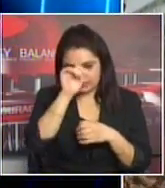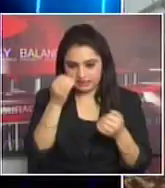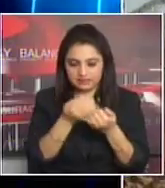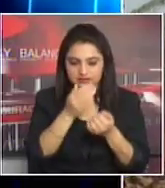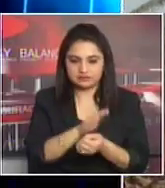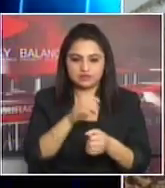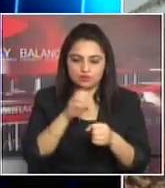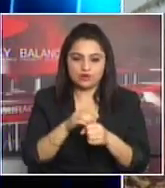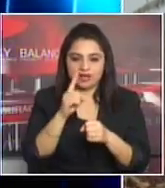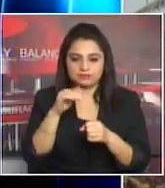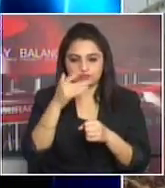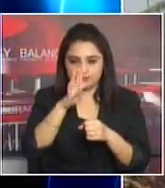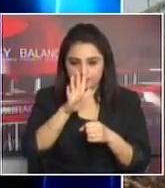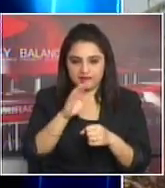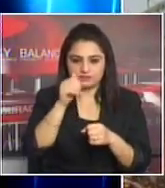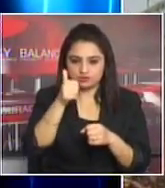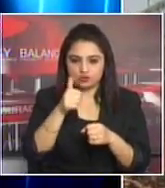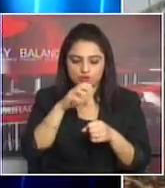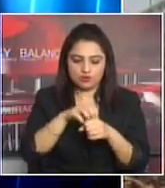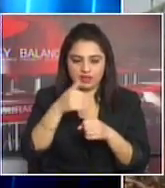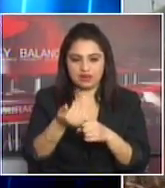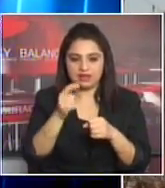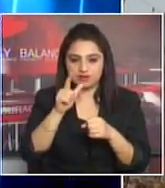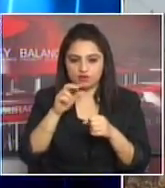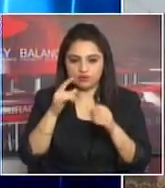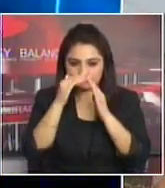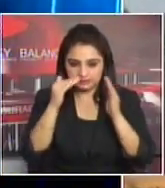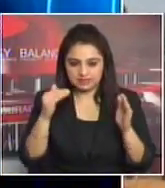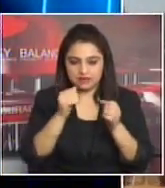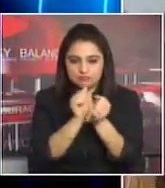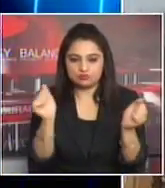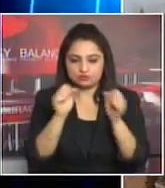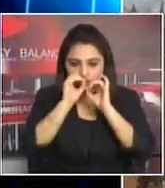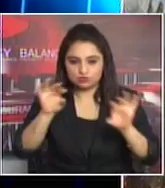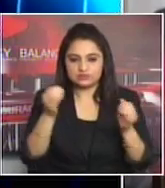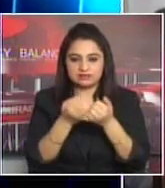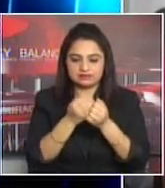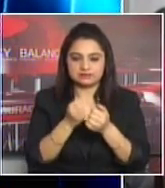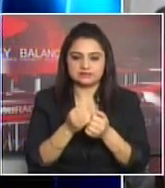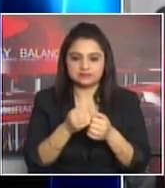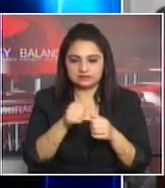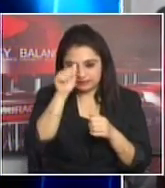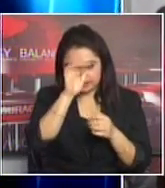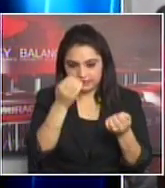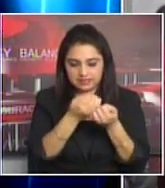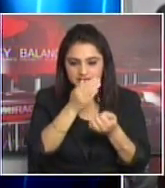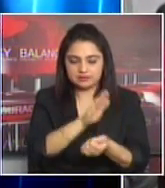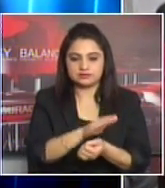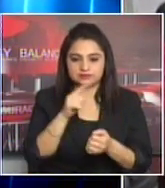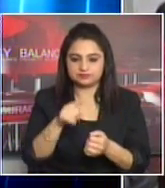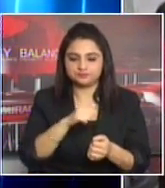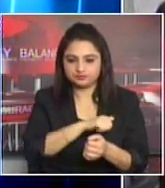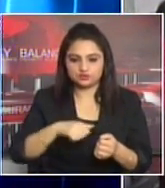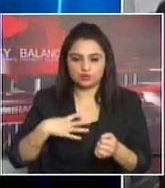1 पछि 5 र 6 नम्बर वडालाई खरको छाना मुक्त घोषणा गर्ने योजना छ। यस नगरपालिकाका